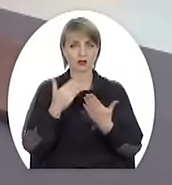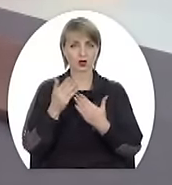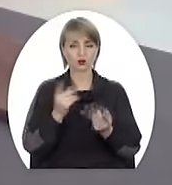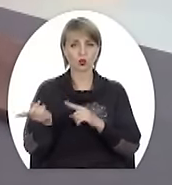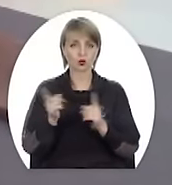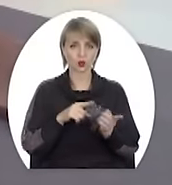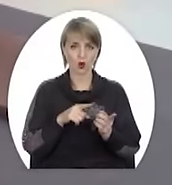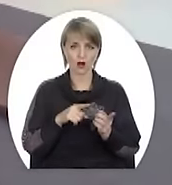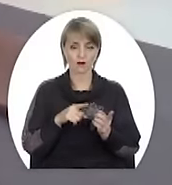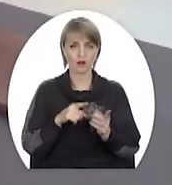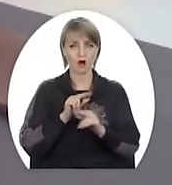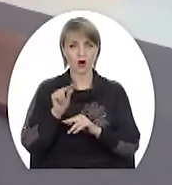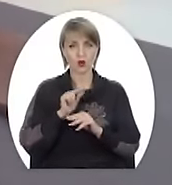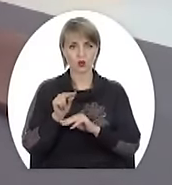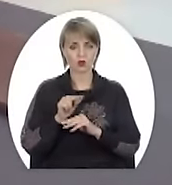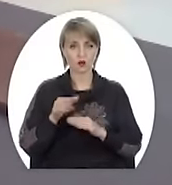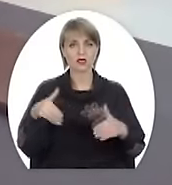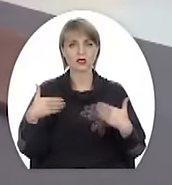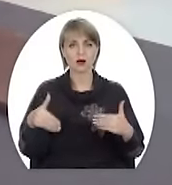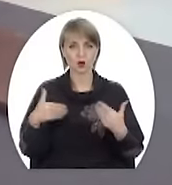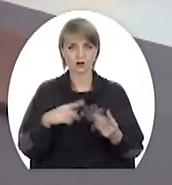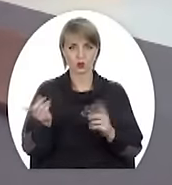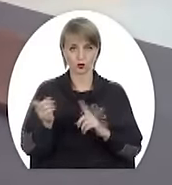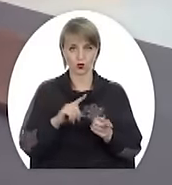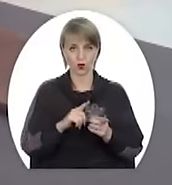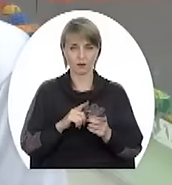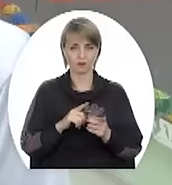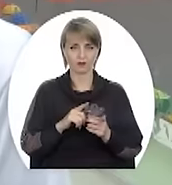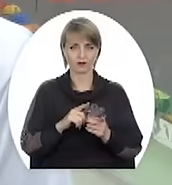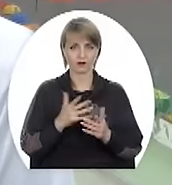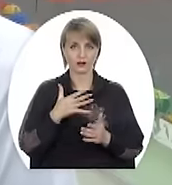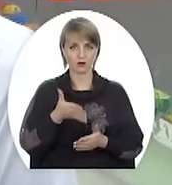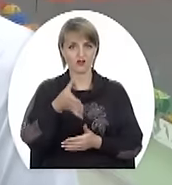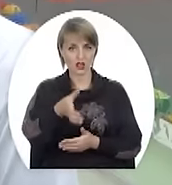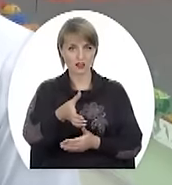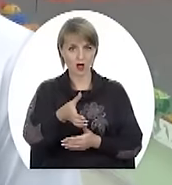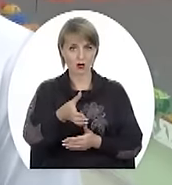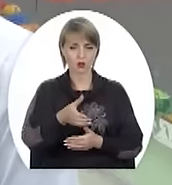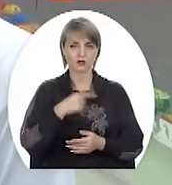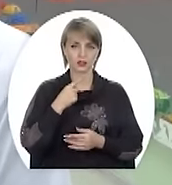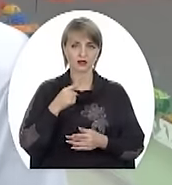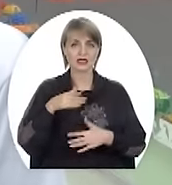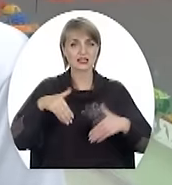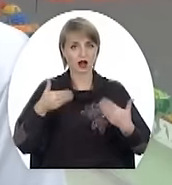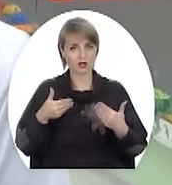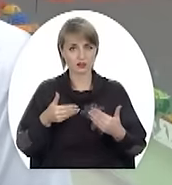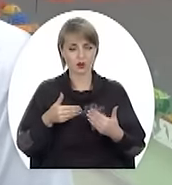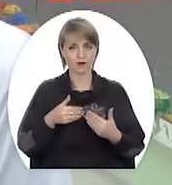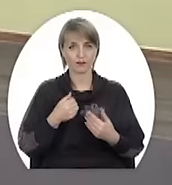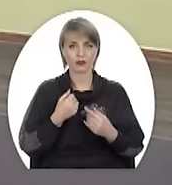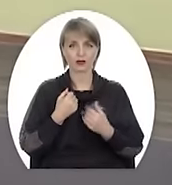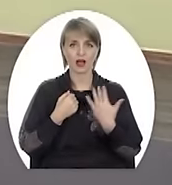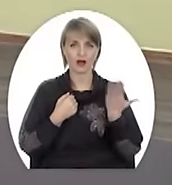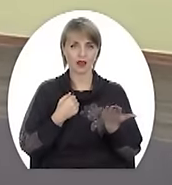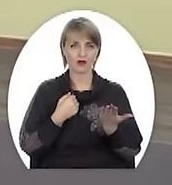Они контактируют друг с другом. Мы учим элементарно здороваться друг с другом. То есть взять за руку, сказать